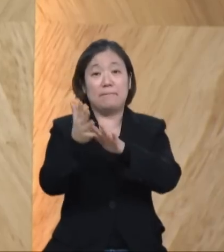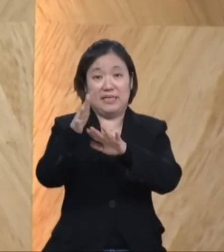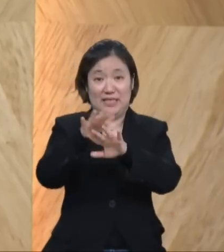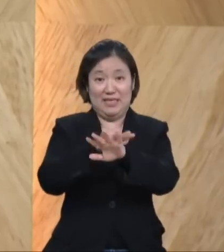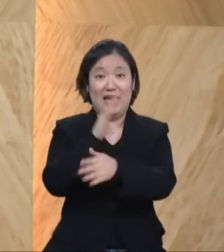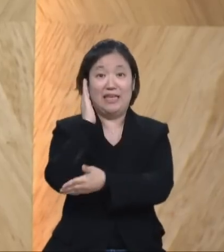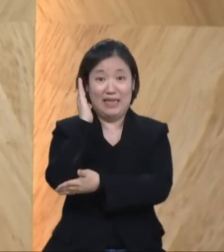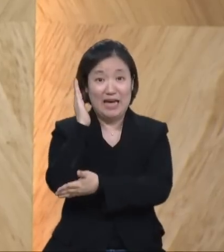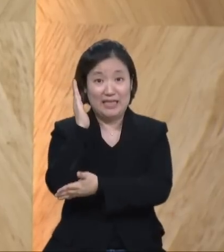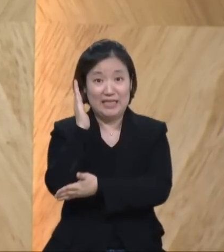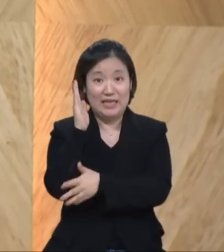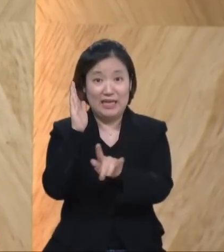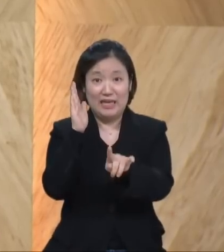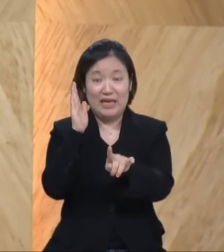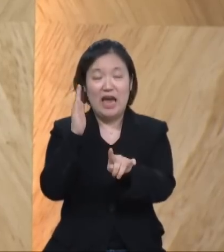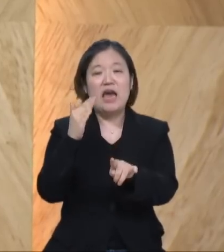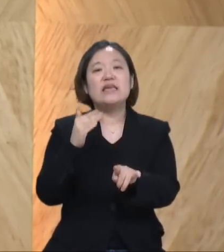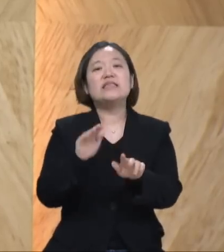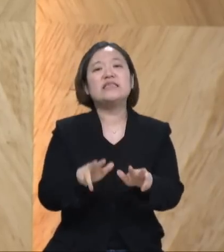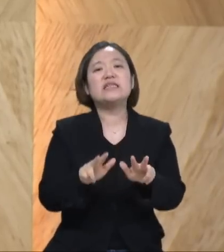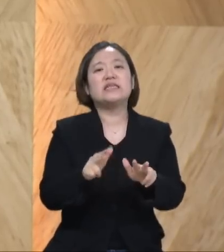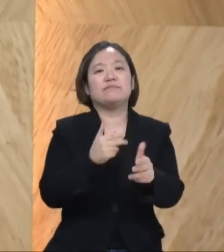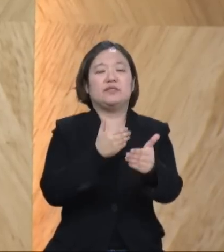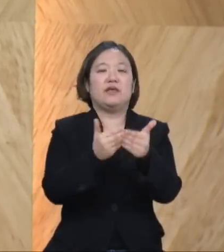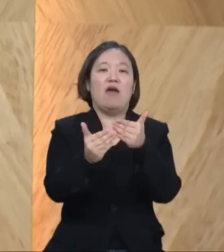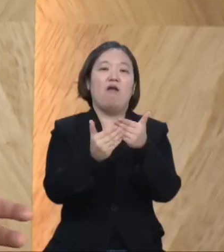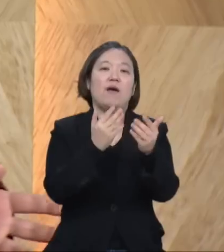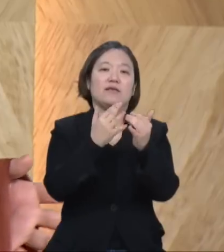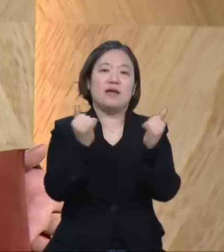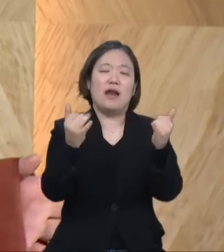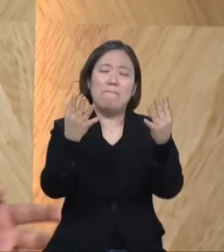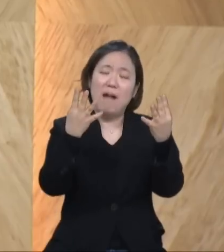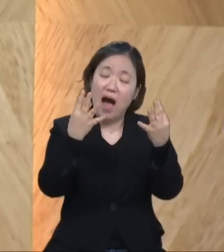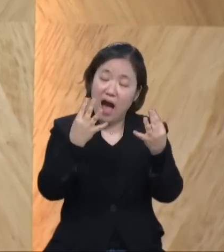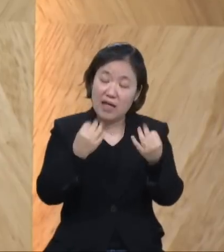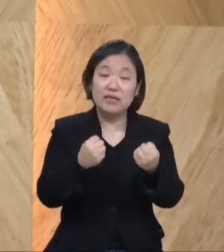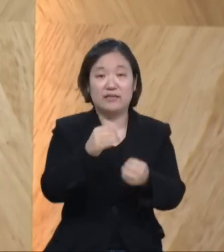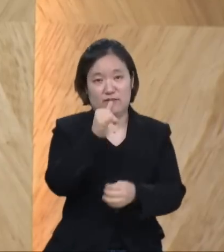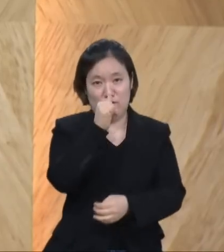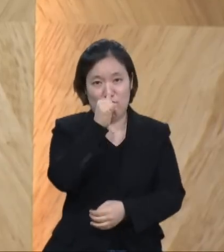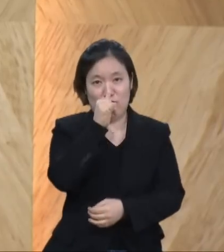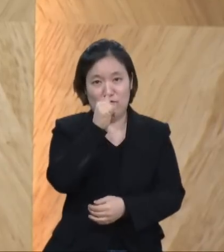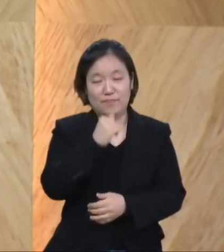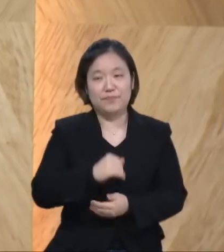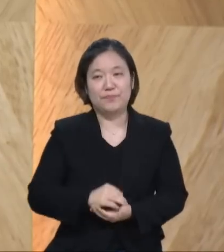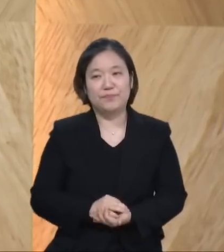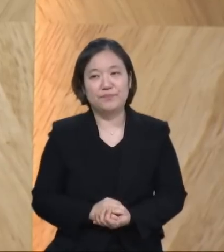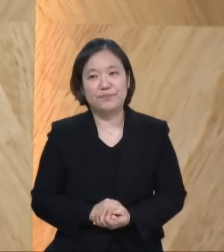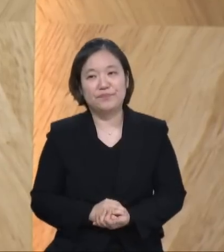현재이 순간에도 체험하신 불자님들이 굉장히 많습니다